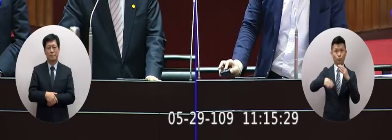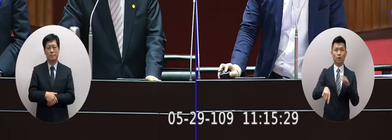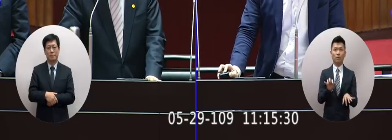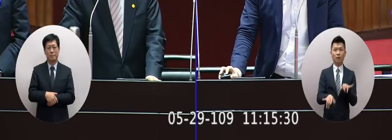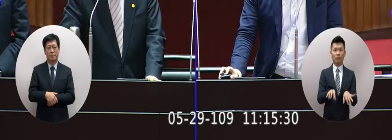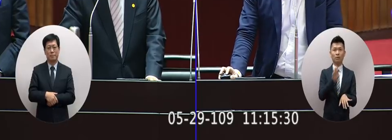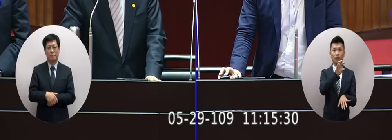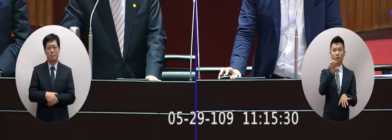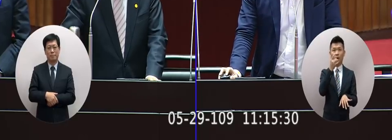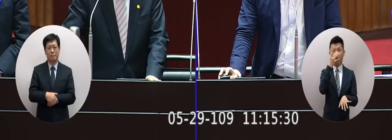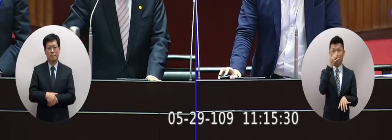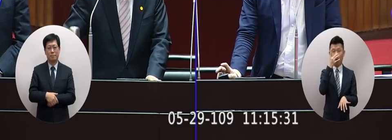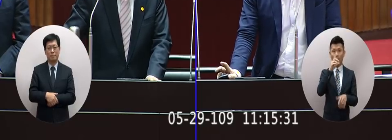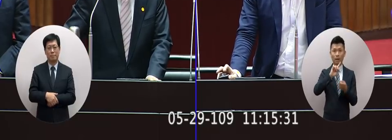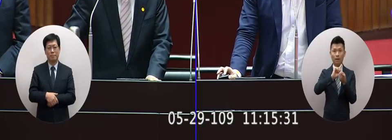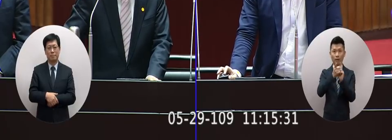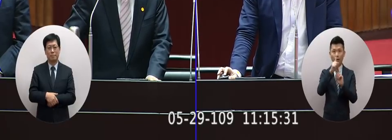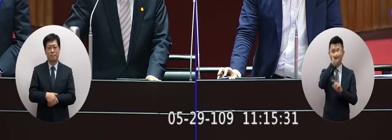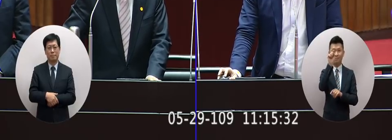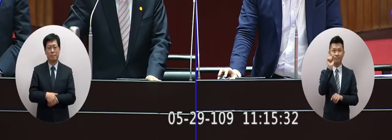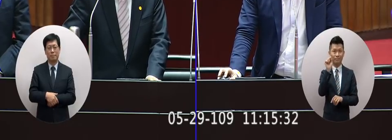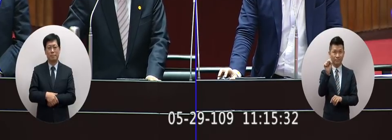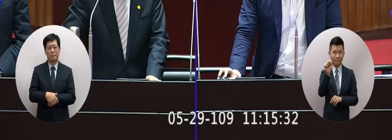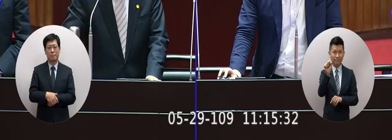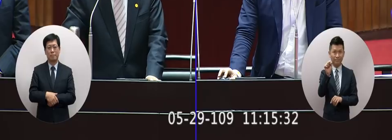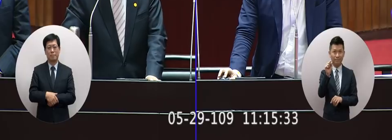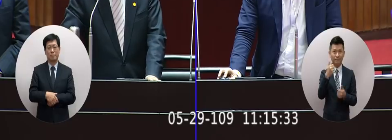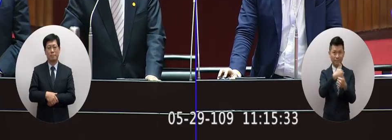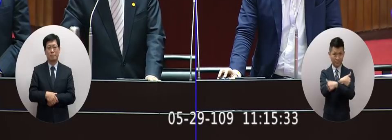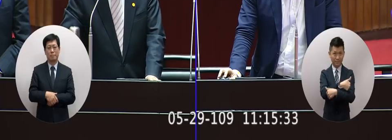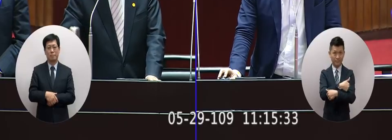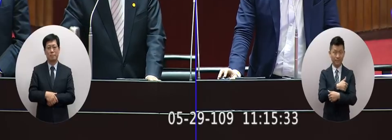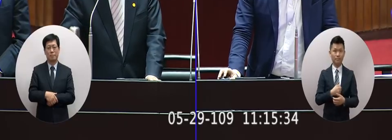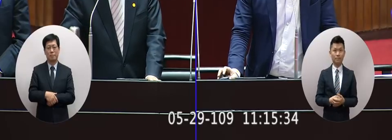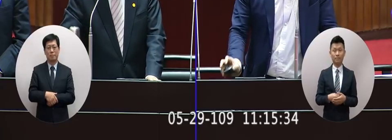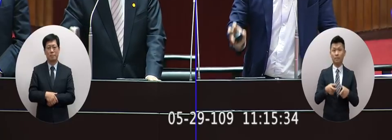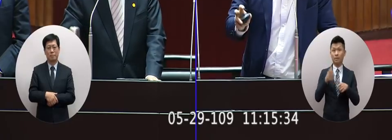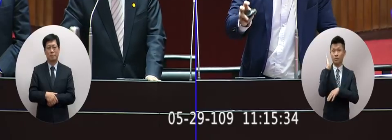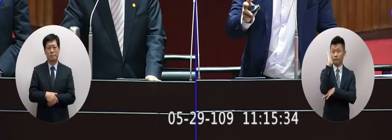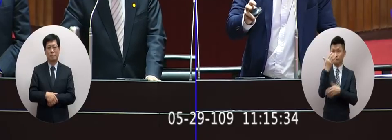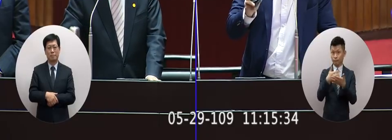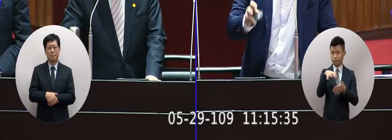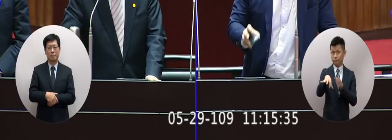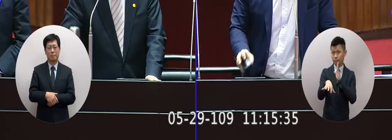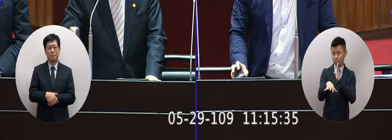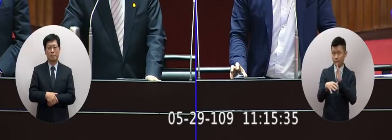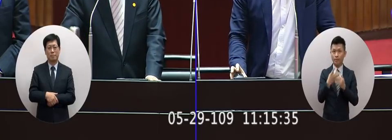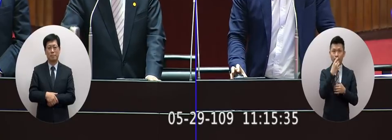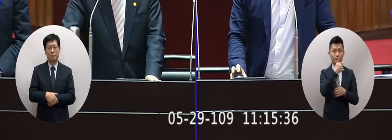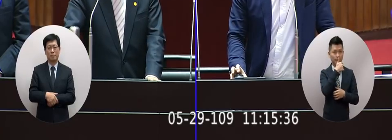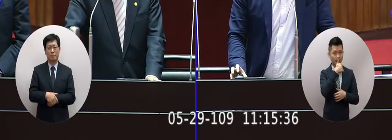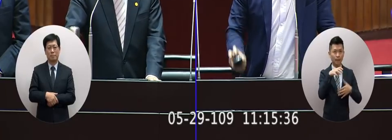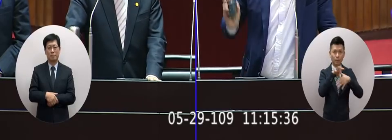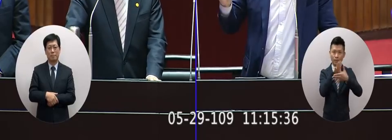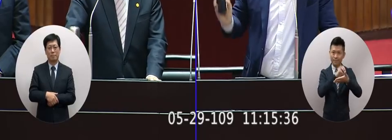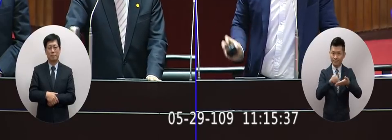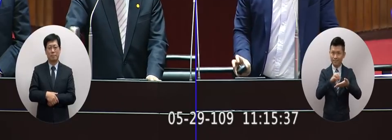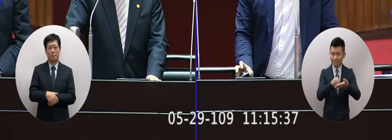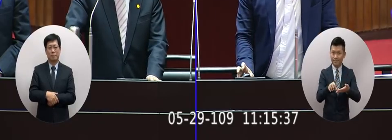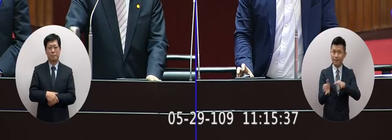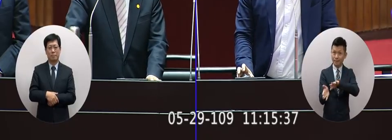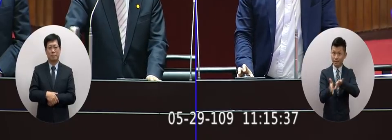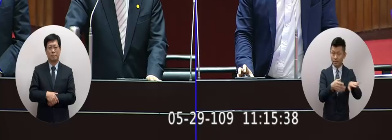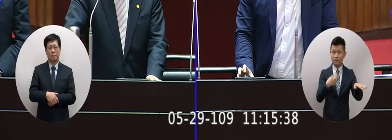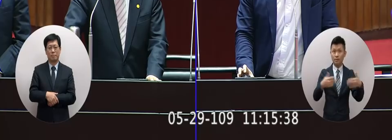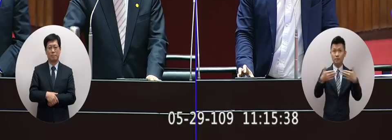来，你会变问号啦。好，这网站哦。这是咱的公告的网站。那除了的语言文字使用以外啦，也佫有这